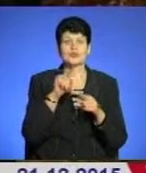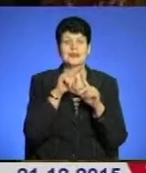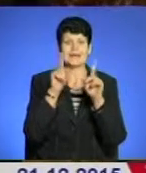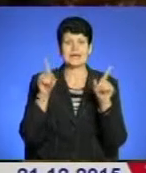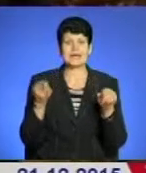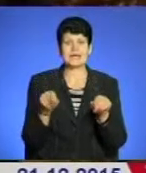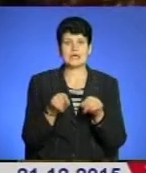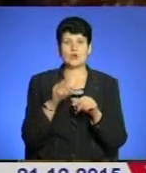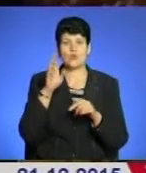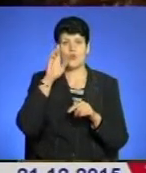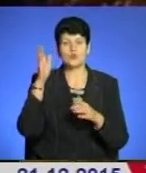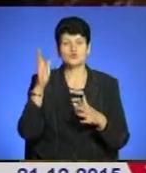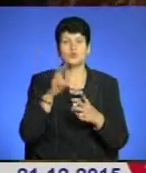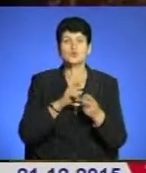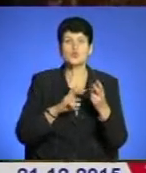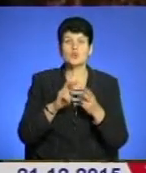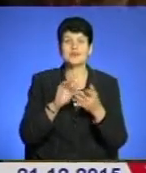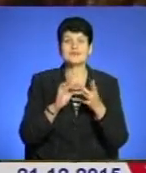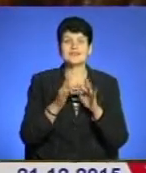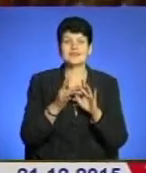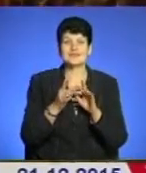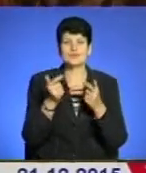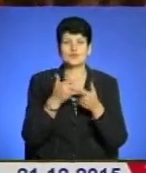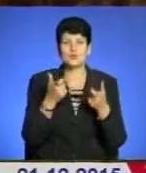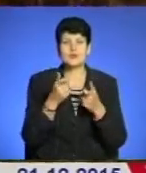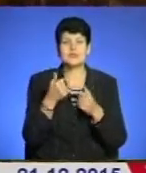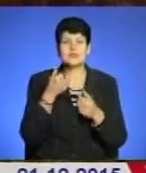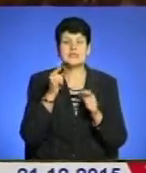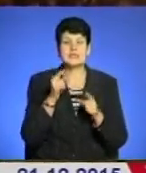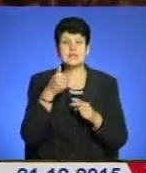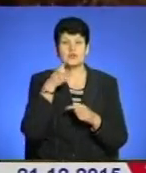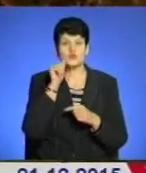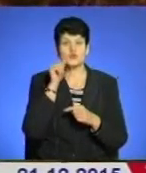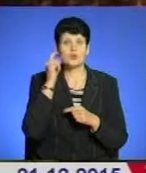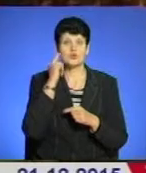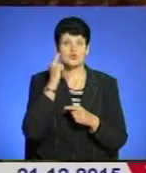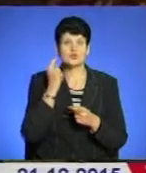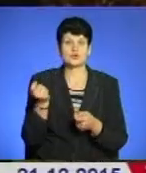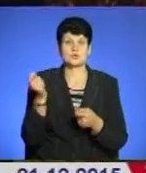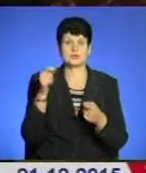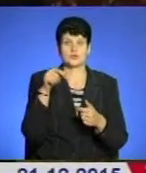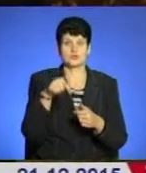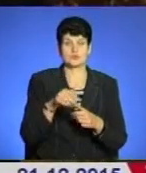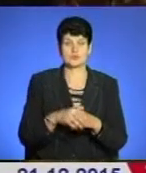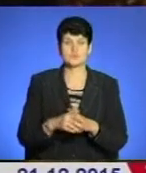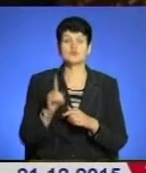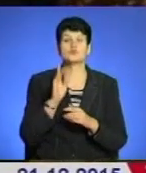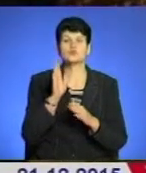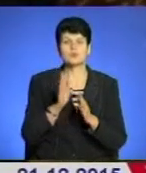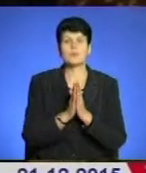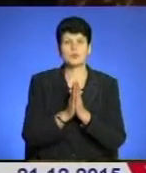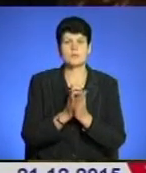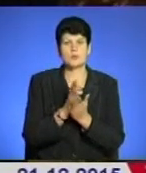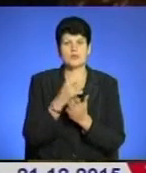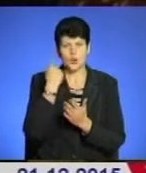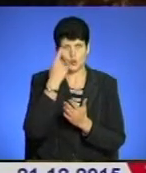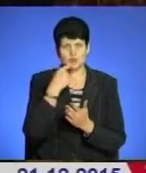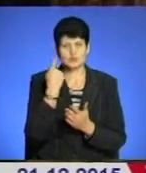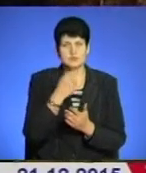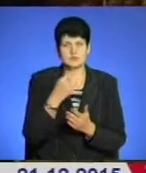я просто шукала інформацію в інтернеті і тільки вчора почула, що її везуть сюди. Про що будете просити? Якісь маєте особисті